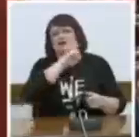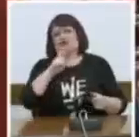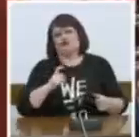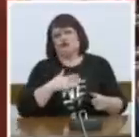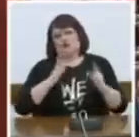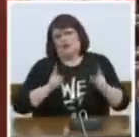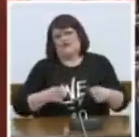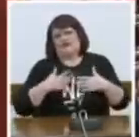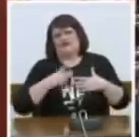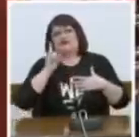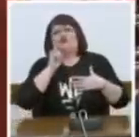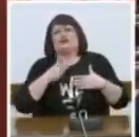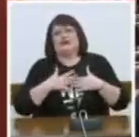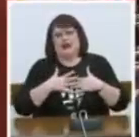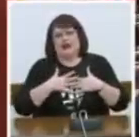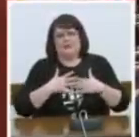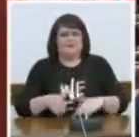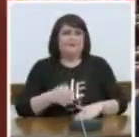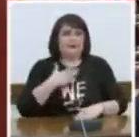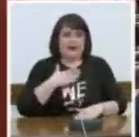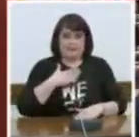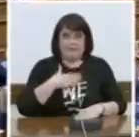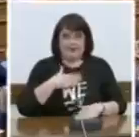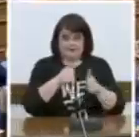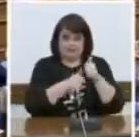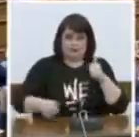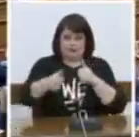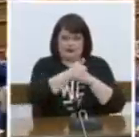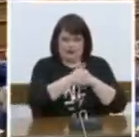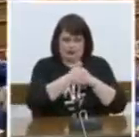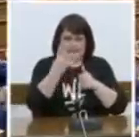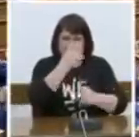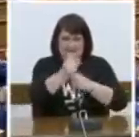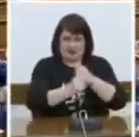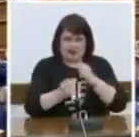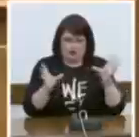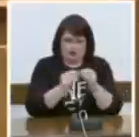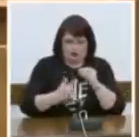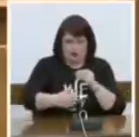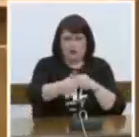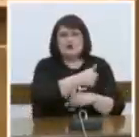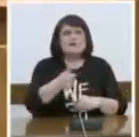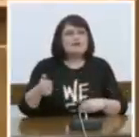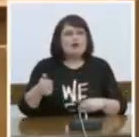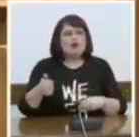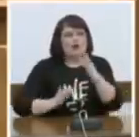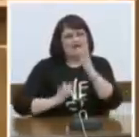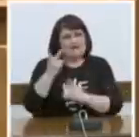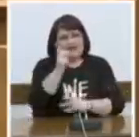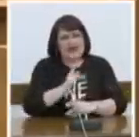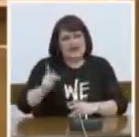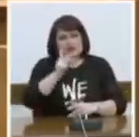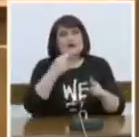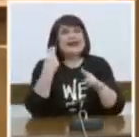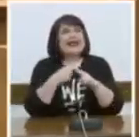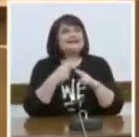Δηλώνουμε λοιπόν από την πλευρά του ΣΥΡΙΖΑ ότι η προτεραιότητα της δράσης μας στην επόμενη τετραετία δεν είναι μόνο για την ευημερία της κοινωνίας, αλλά για τις αξίες της